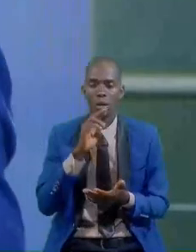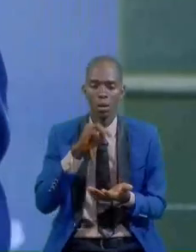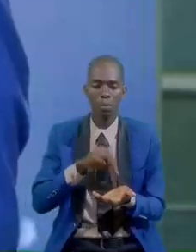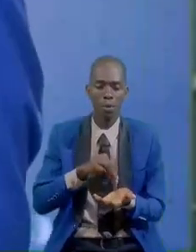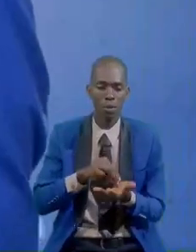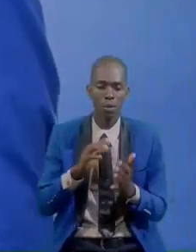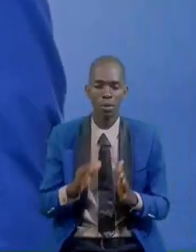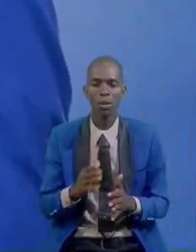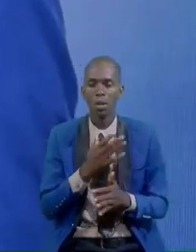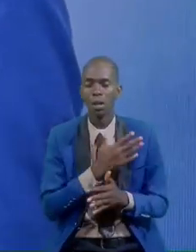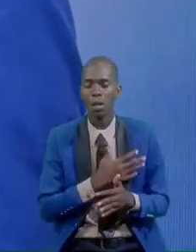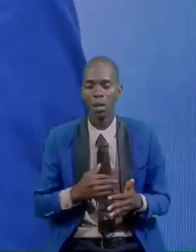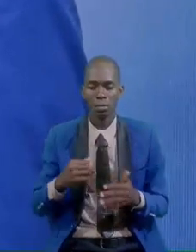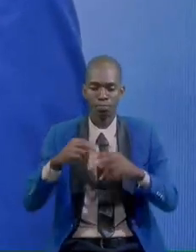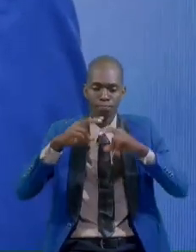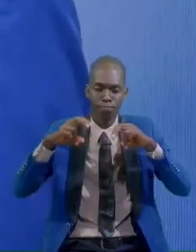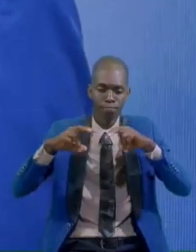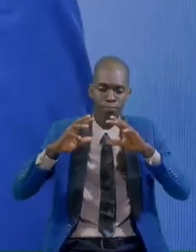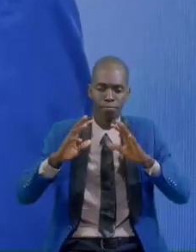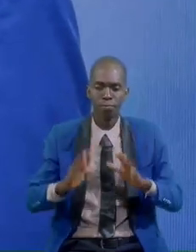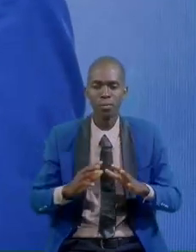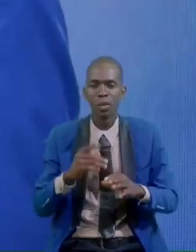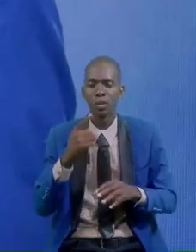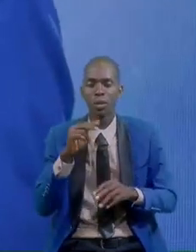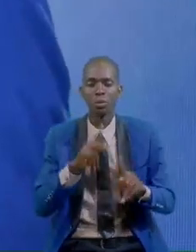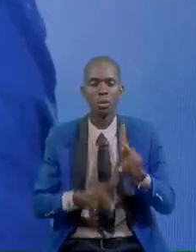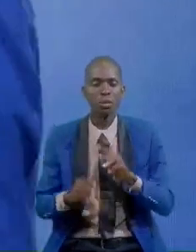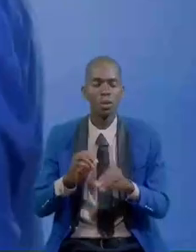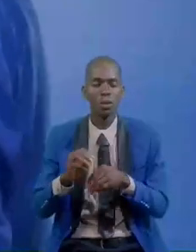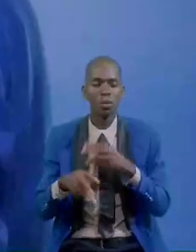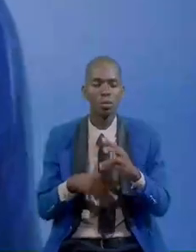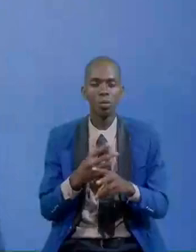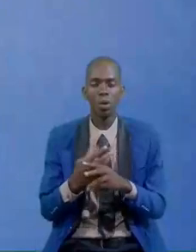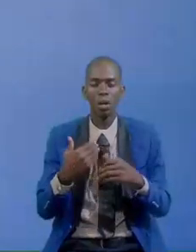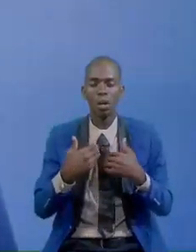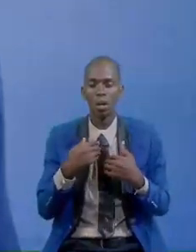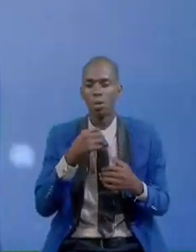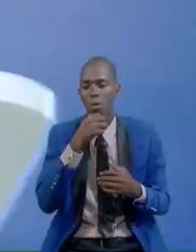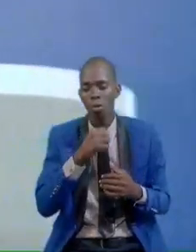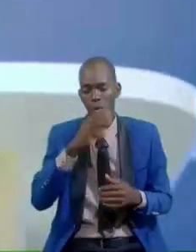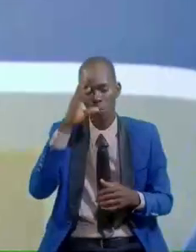Les gens du monde, ils ont leurs vieux et vieillards dans les affaires.